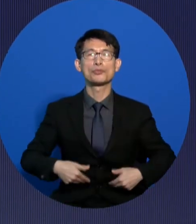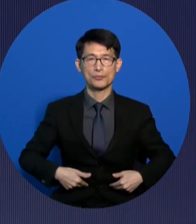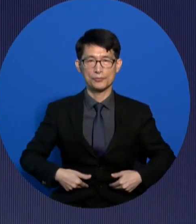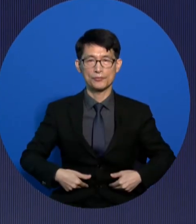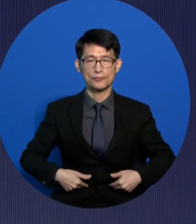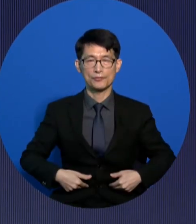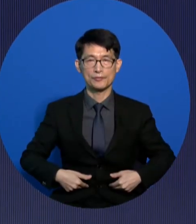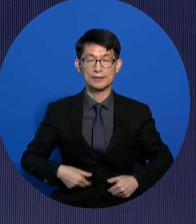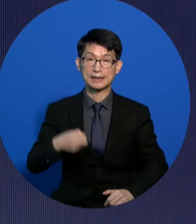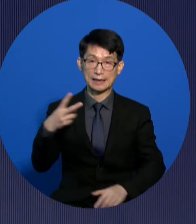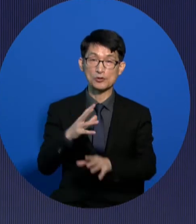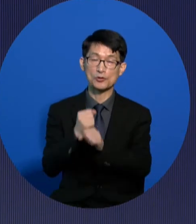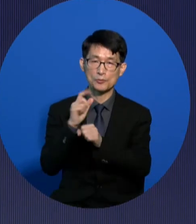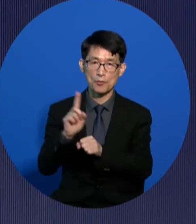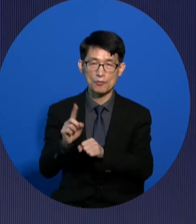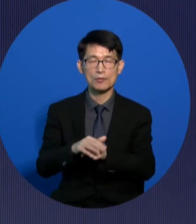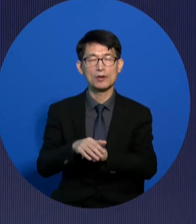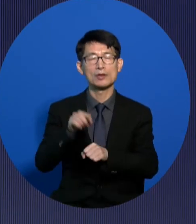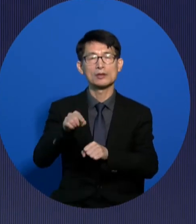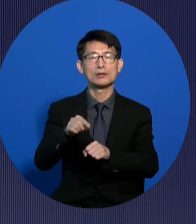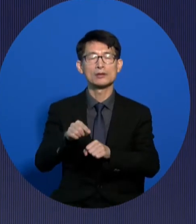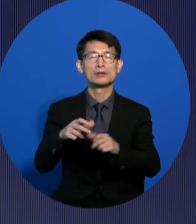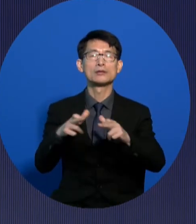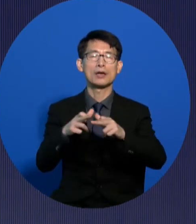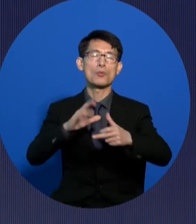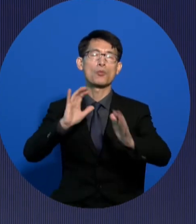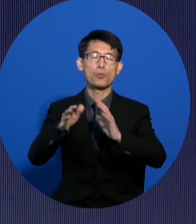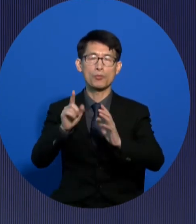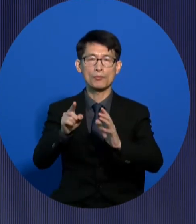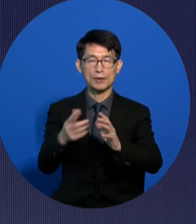가지고 있는 가치를 명확하게 우선 살려주셔야 됩니다.